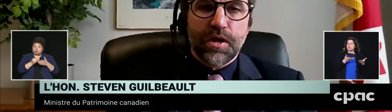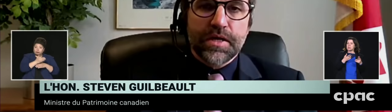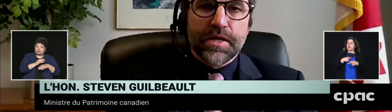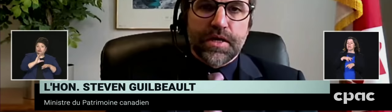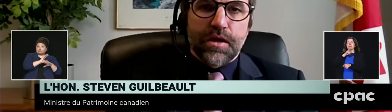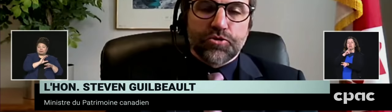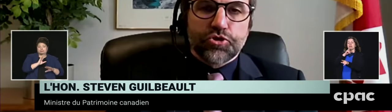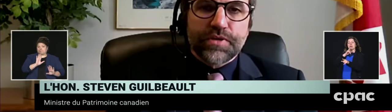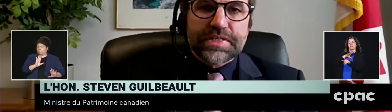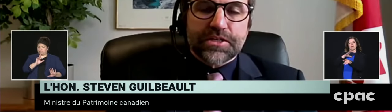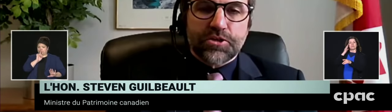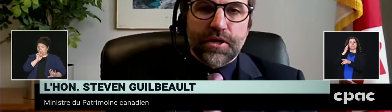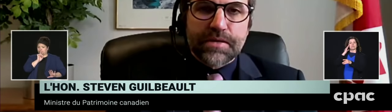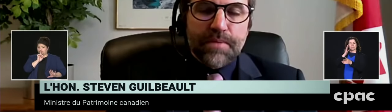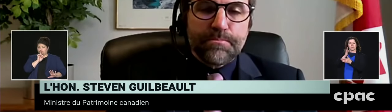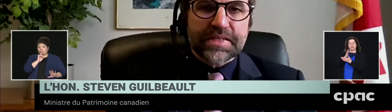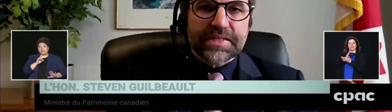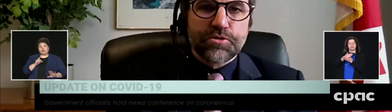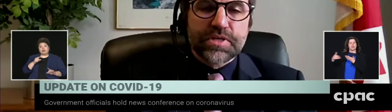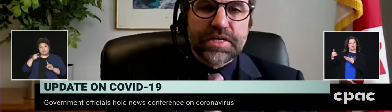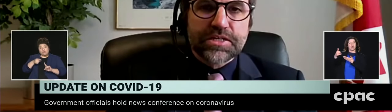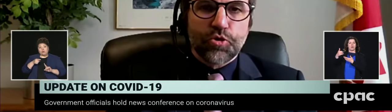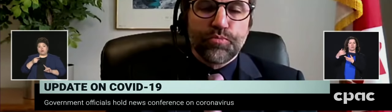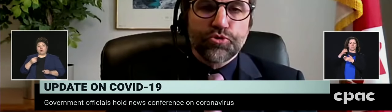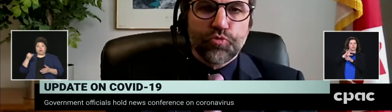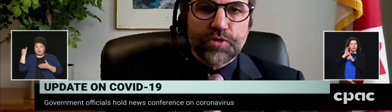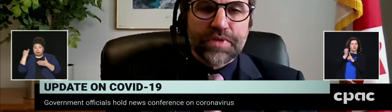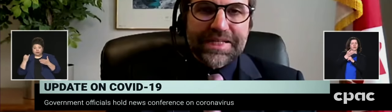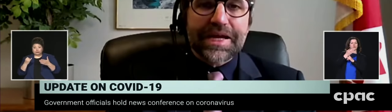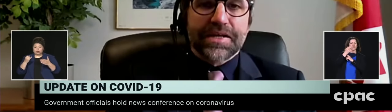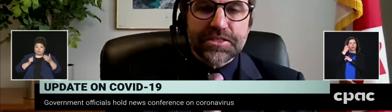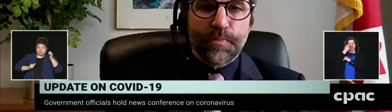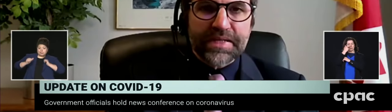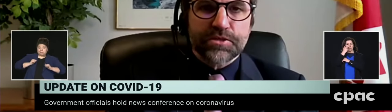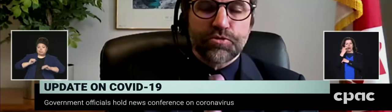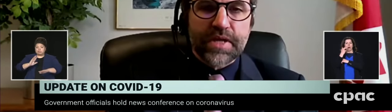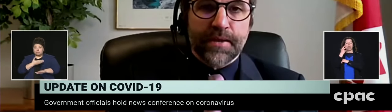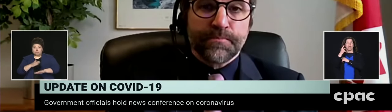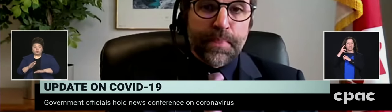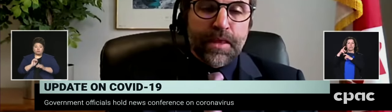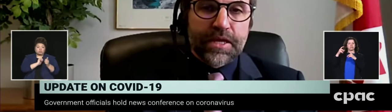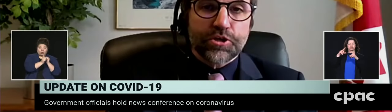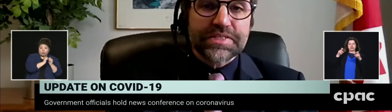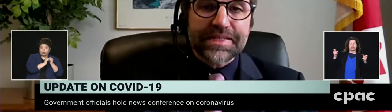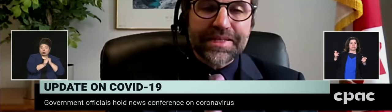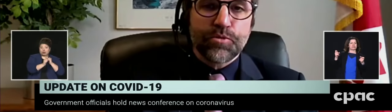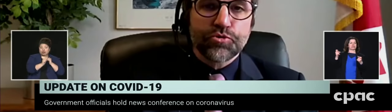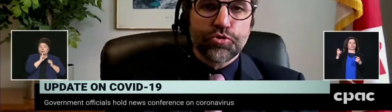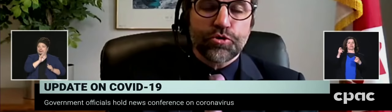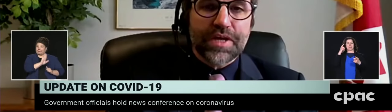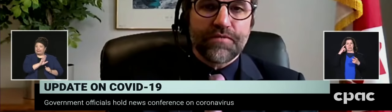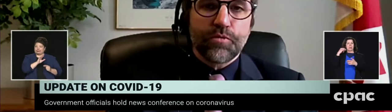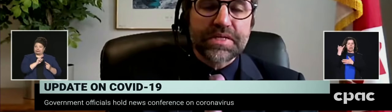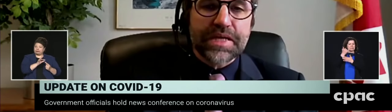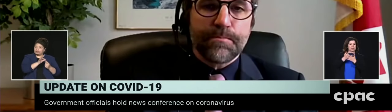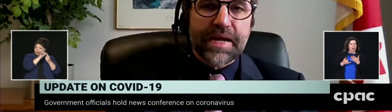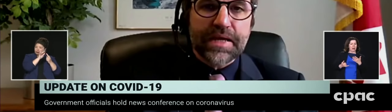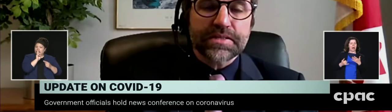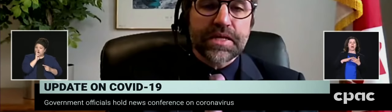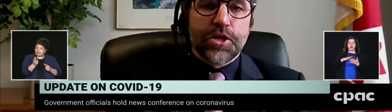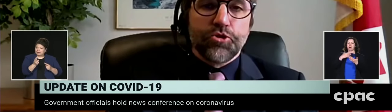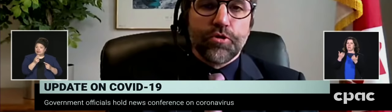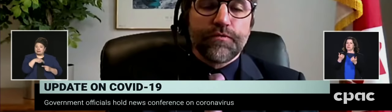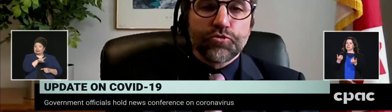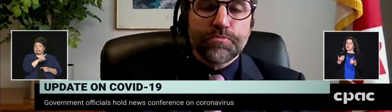des sports sont des secteurs tellement particuliers qu'ils ont besoin d'une attention particulière et que certaines des mesures que nous avons mises en